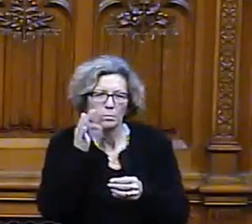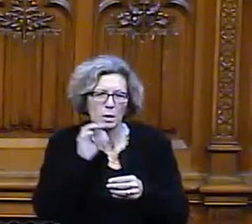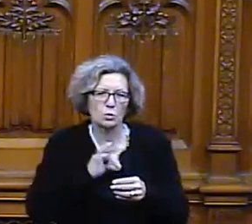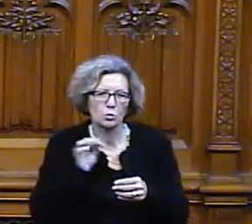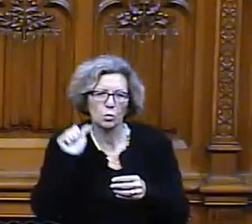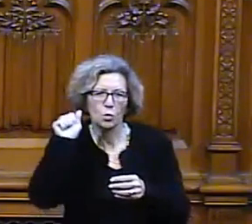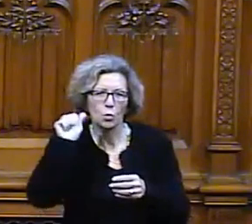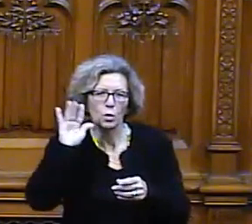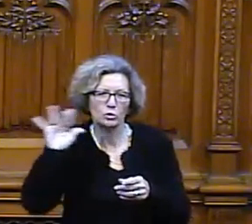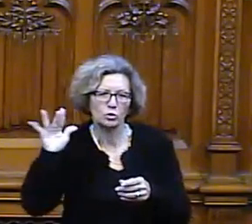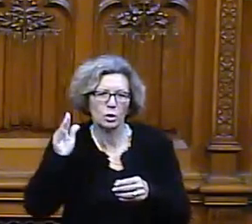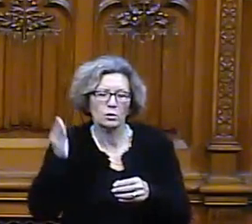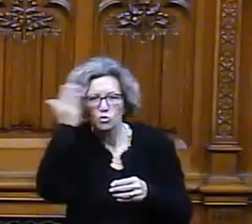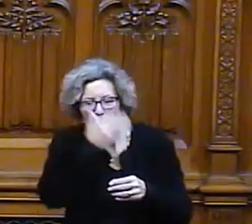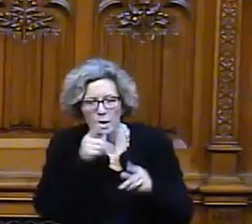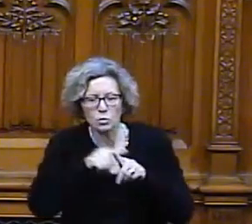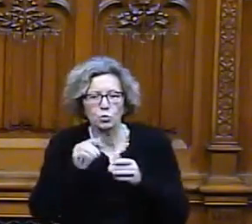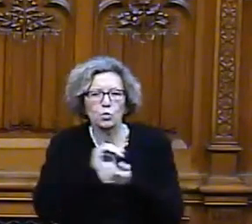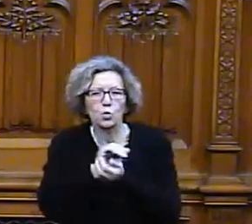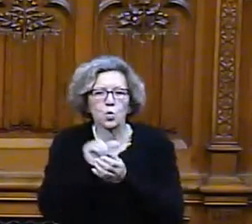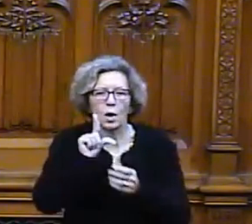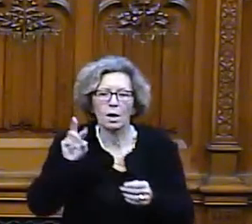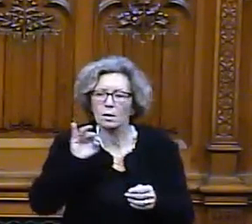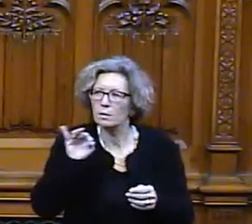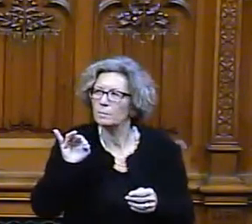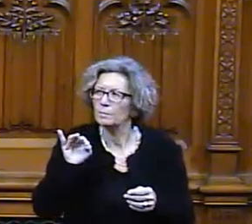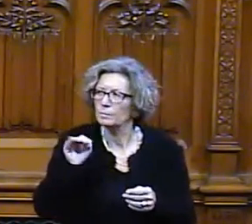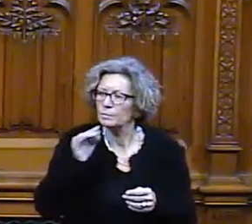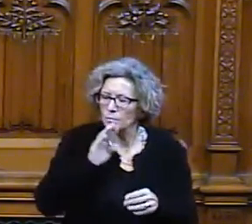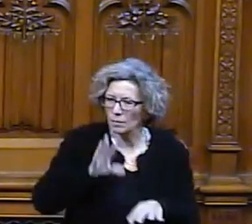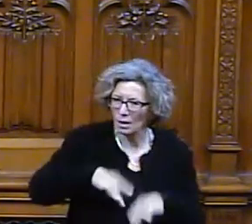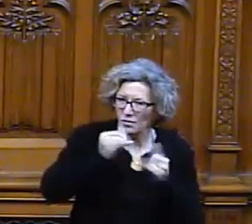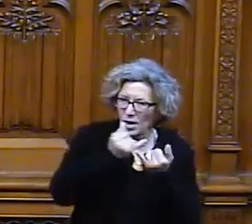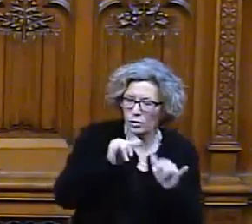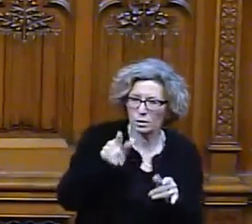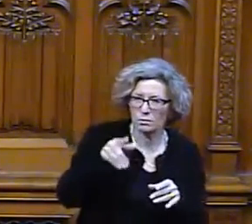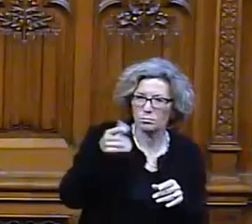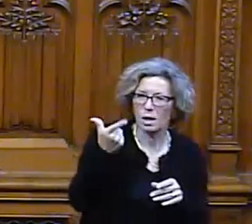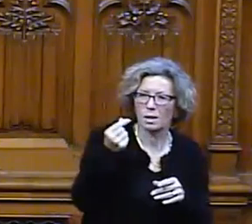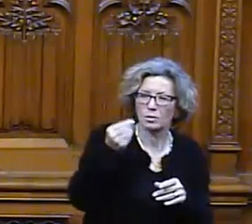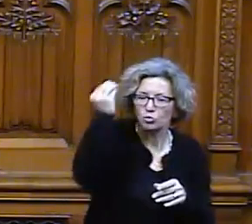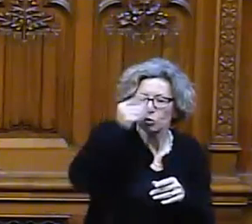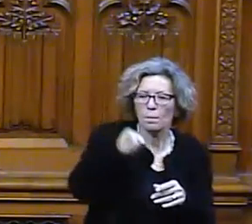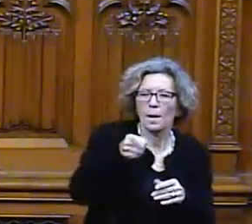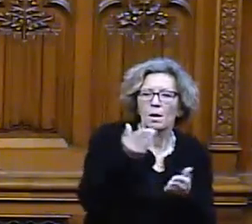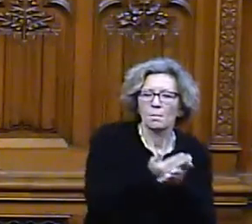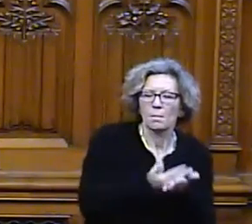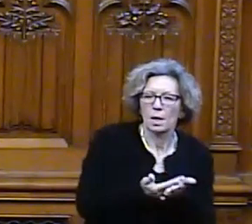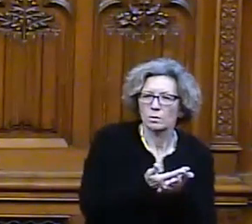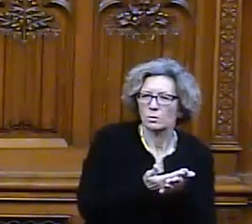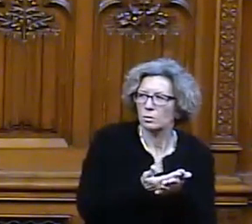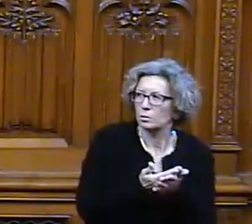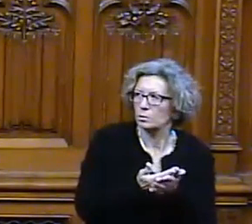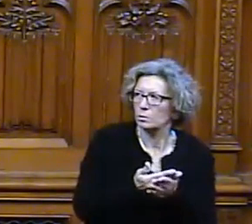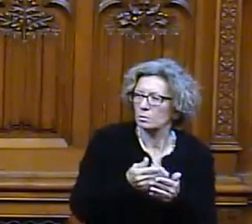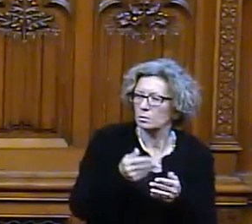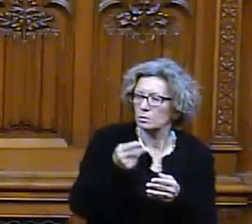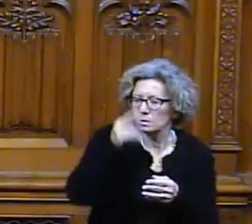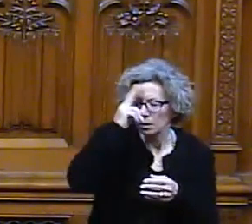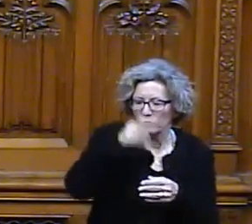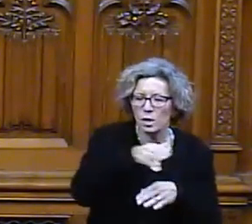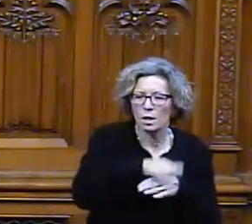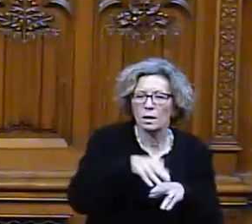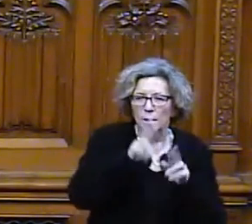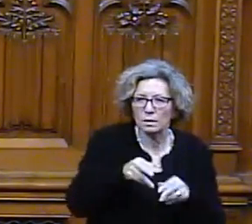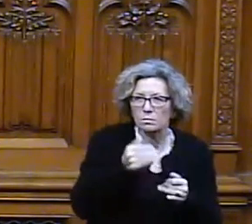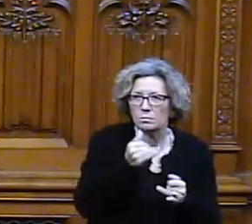Kollegen Olischer, Schwarz und Kugler betreffend Wahlfreiheit der Eltern und Schüler bei der Bildung. Der Wiener Gemeinderat spricht